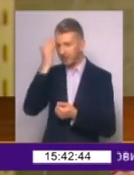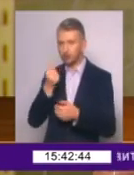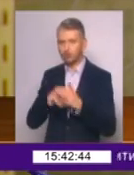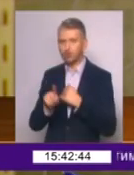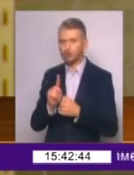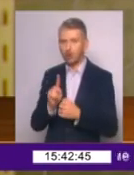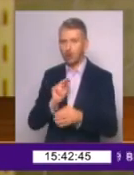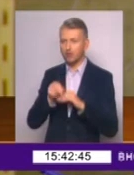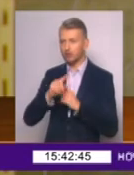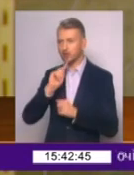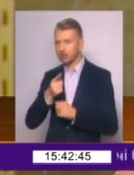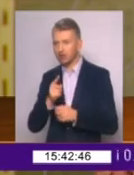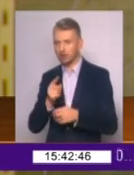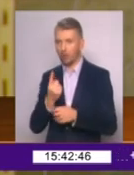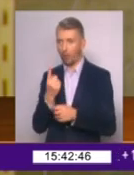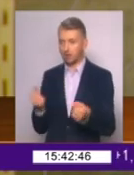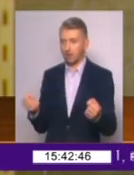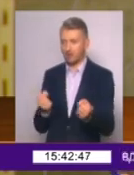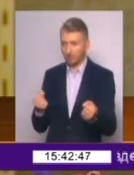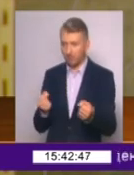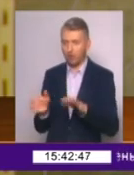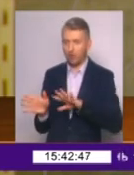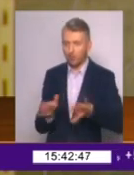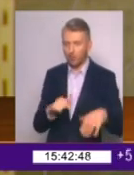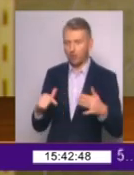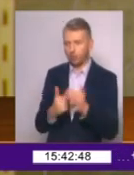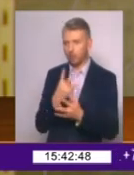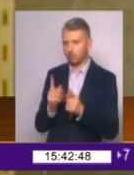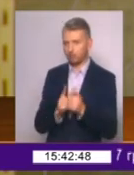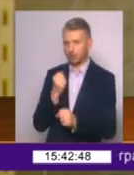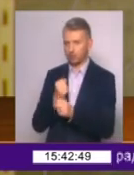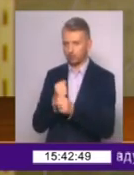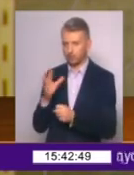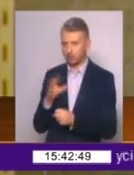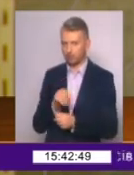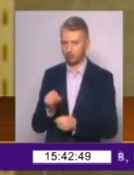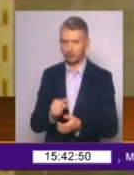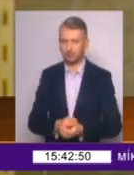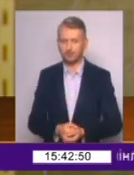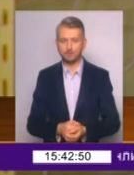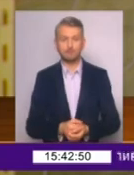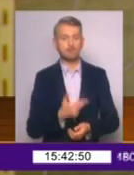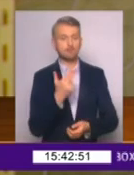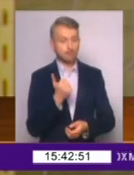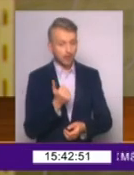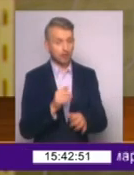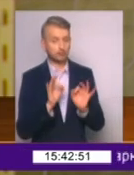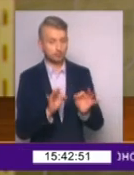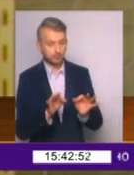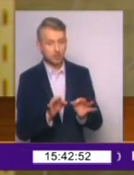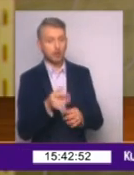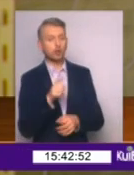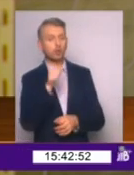через рік, через одну зиму знову потрібно буде повністю перероблювати всю цю історію. Тому ми от в прошлому